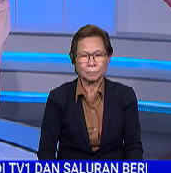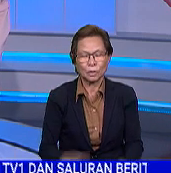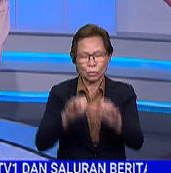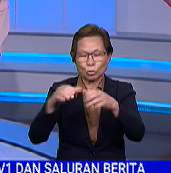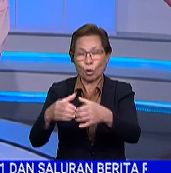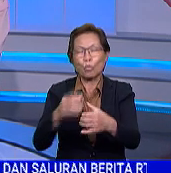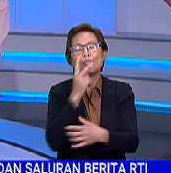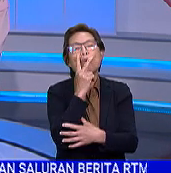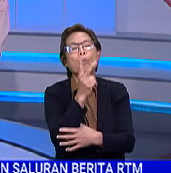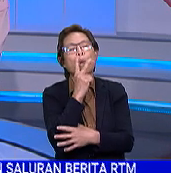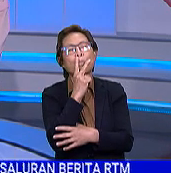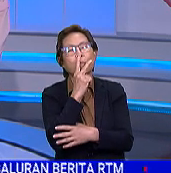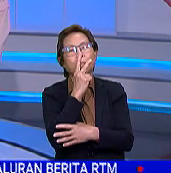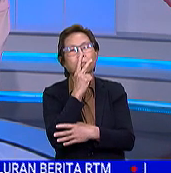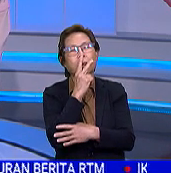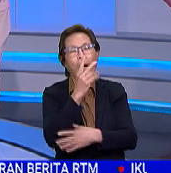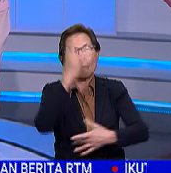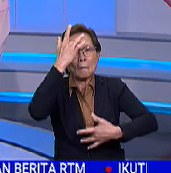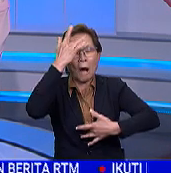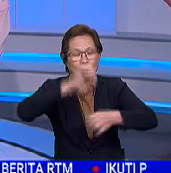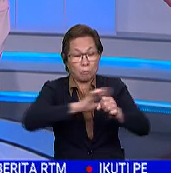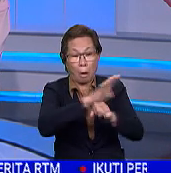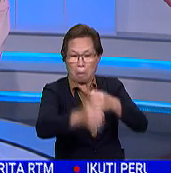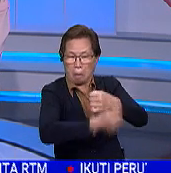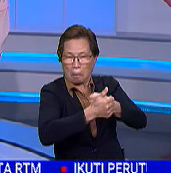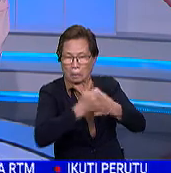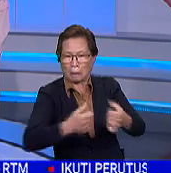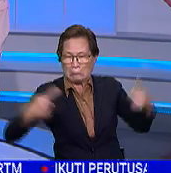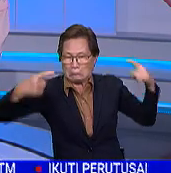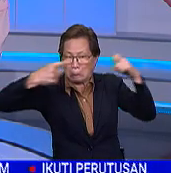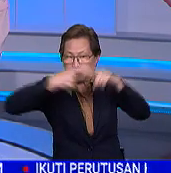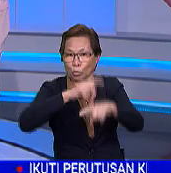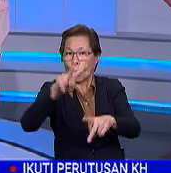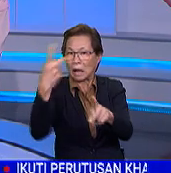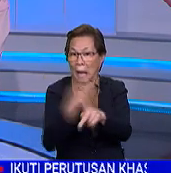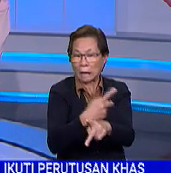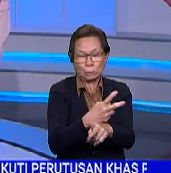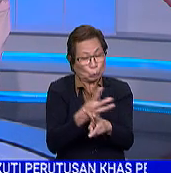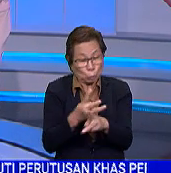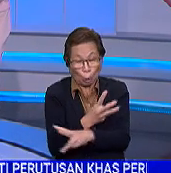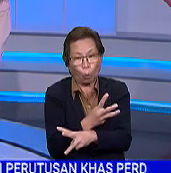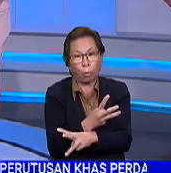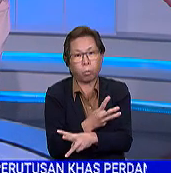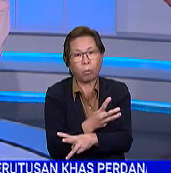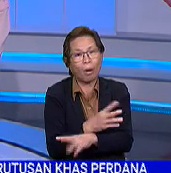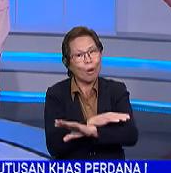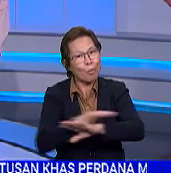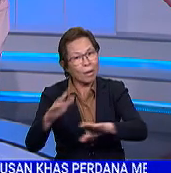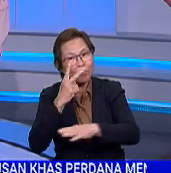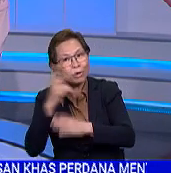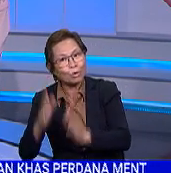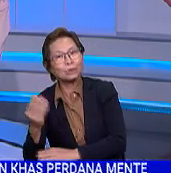Golongan perokok yang dijangkiti COVID-19 berisiko mendapat komplikasi dua kali ganda lebih teruk daripada bukan